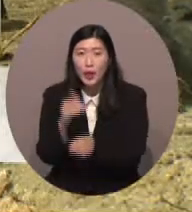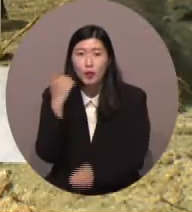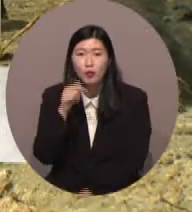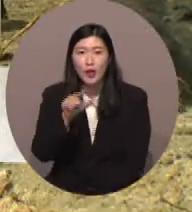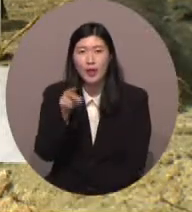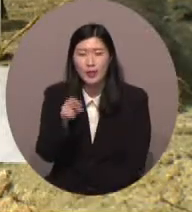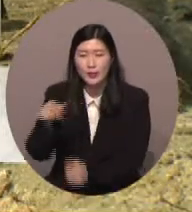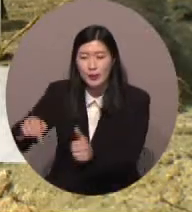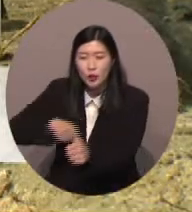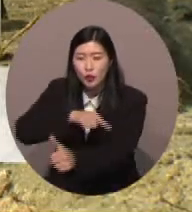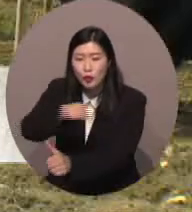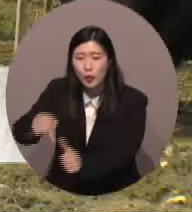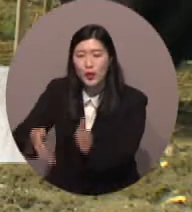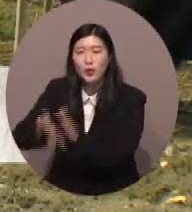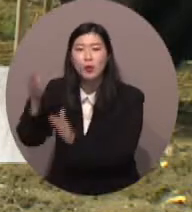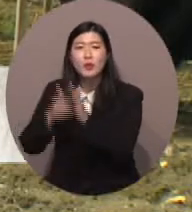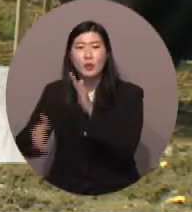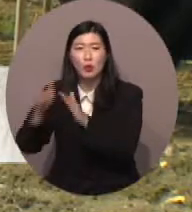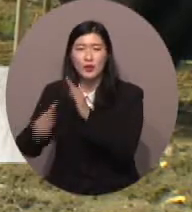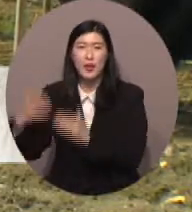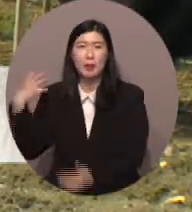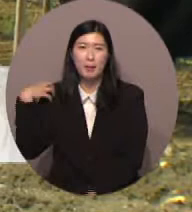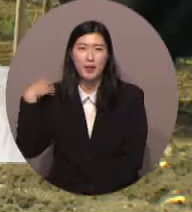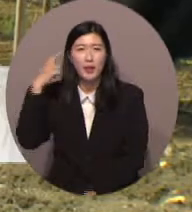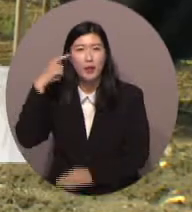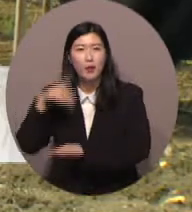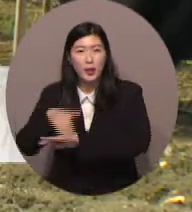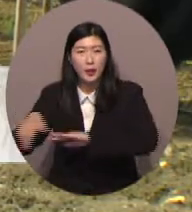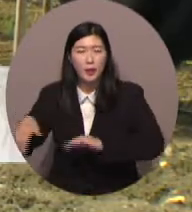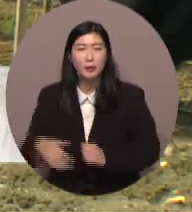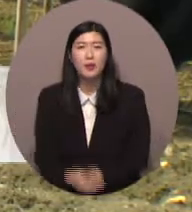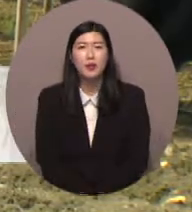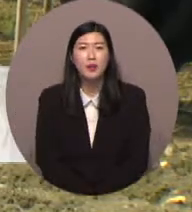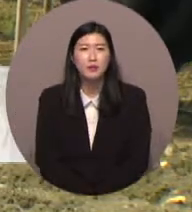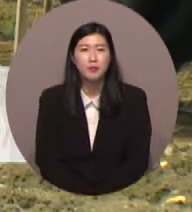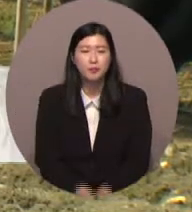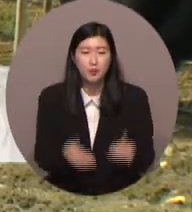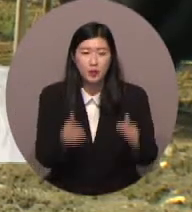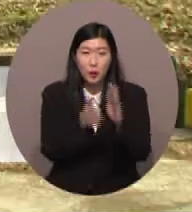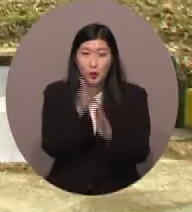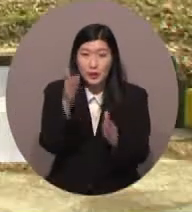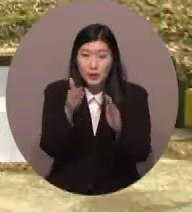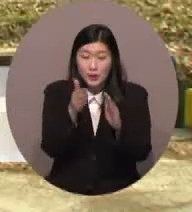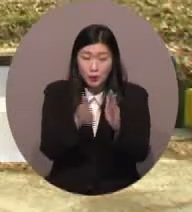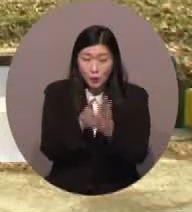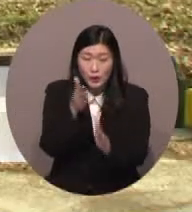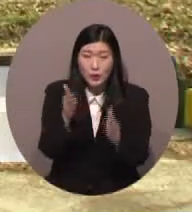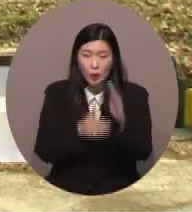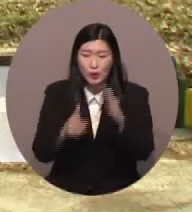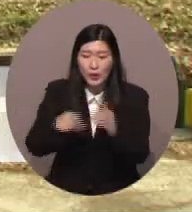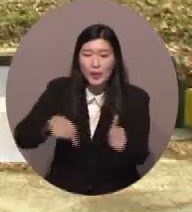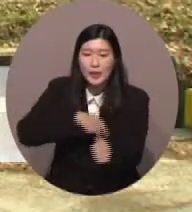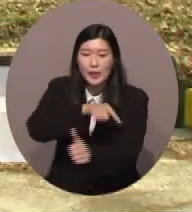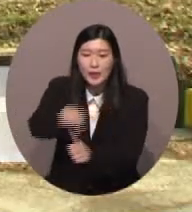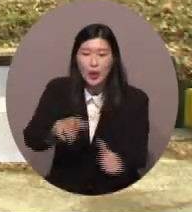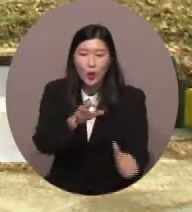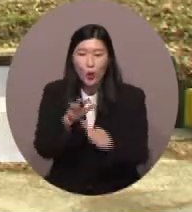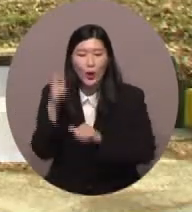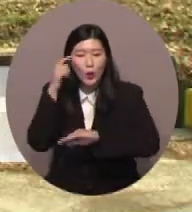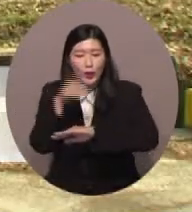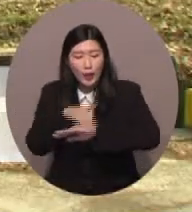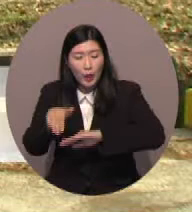주변 지역은 도시공사가 맡아 추진할 예정입니다 도시공사는 교도소 주변 토지이용계획안을 확정해